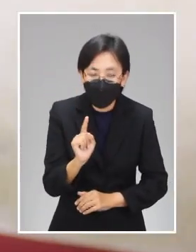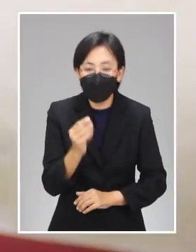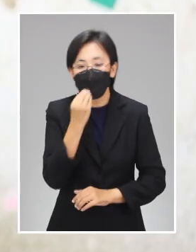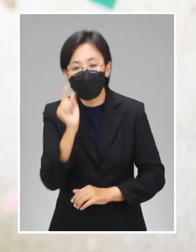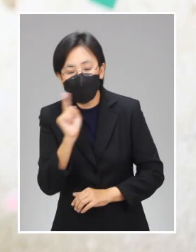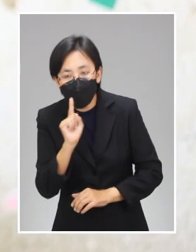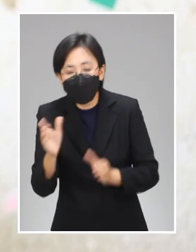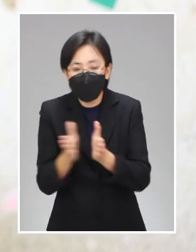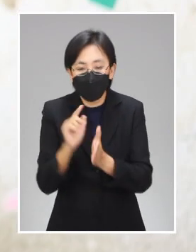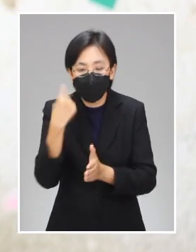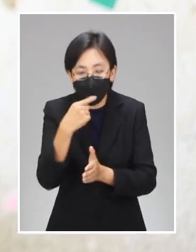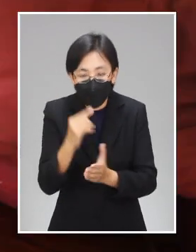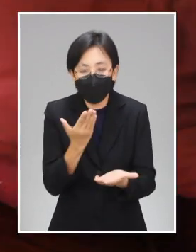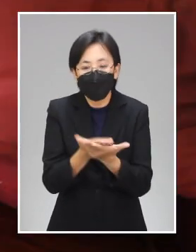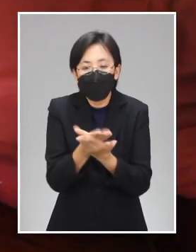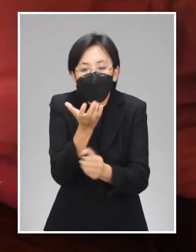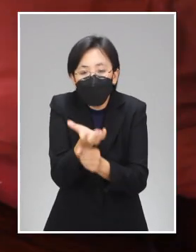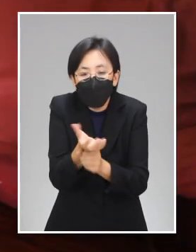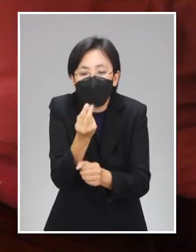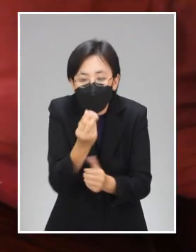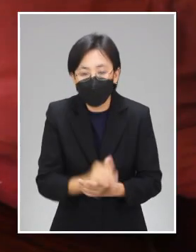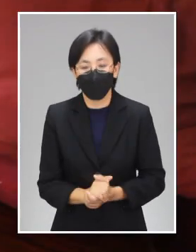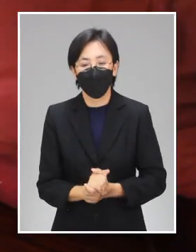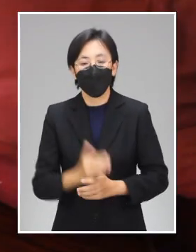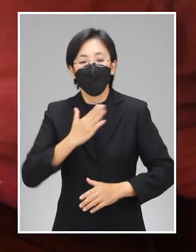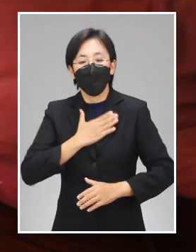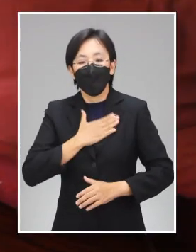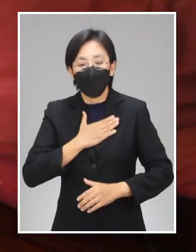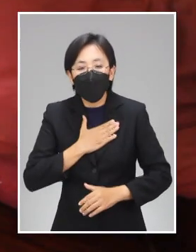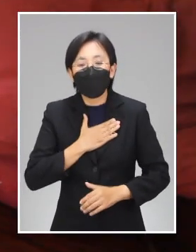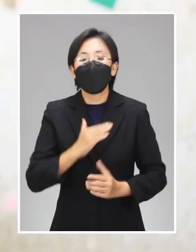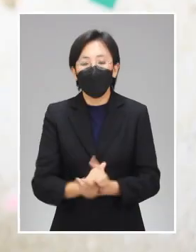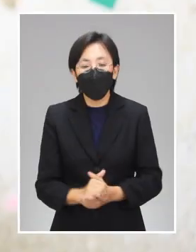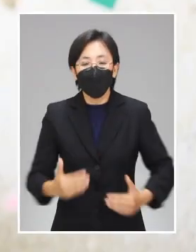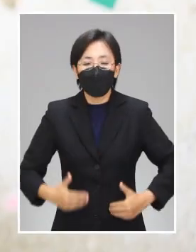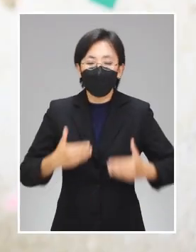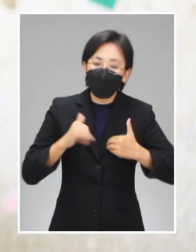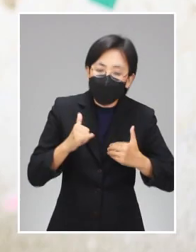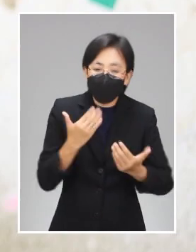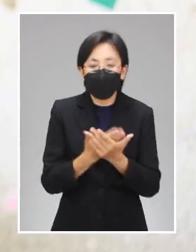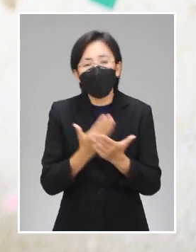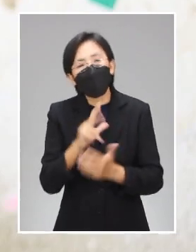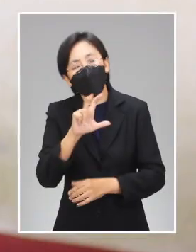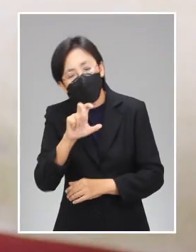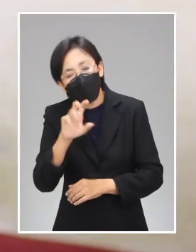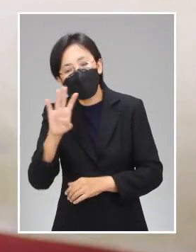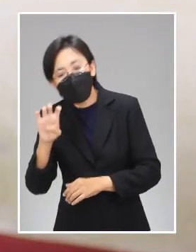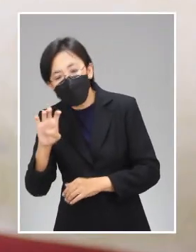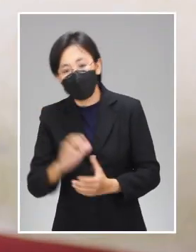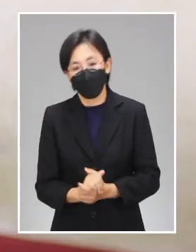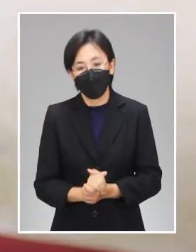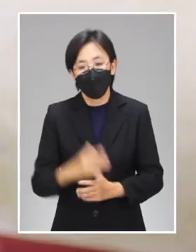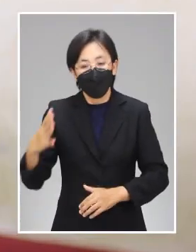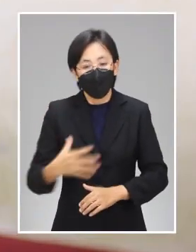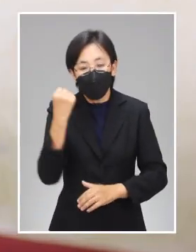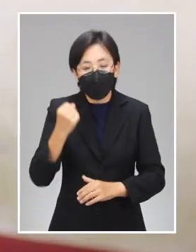ใครวันหนึ่งขอได้เท่าไหร่ชีวิตผมก็เหมือนน้ำมันก็มีขึ้นมีลงผมบอกว่าได้3 400เขาจะเหมาเลย